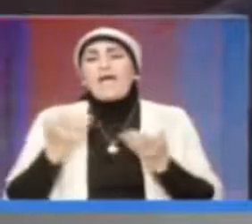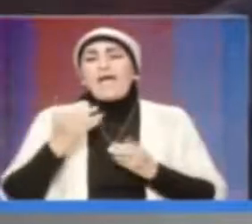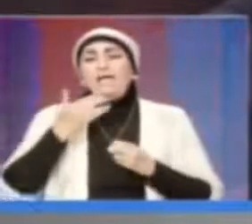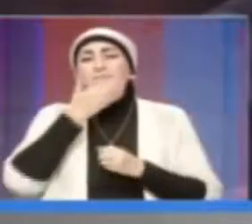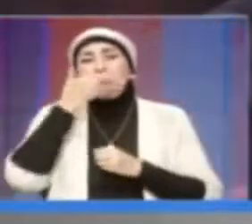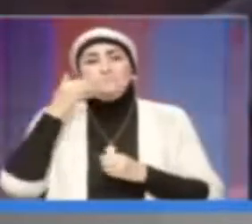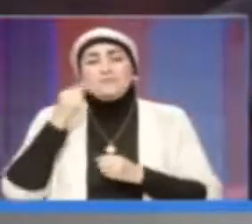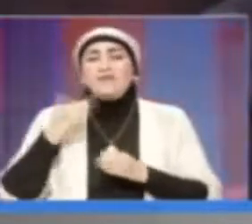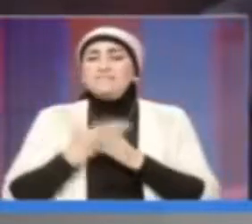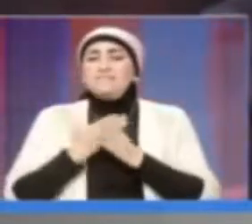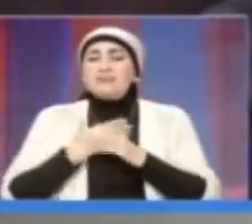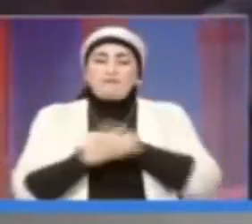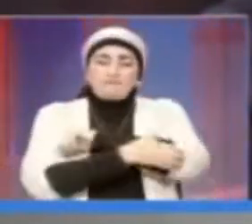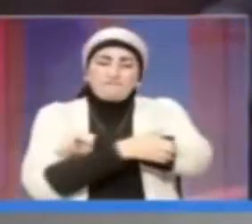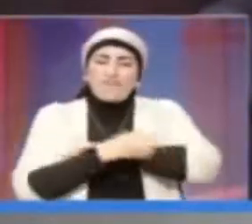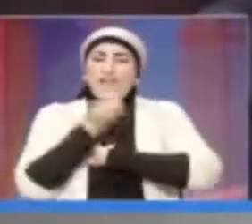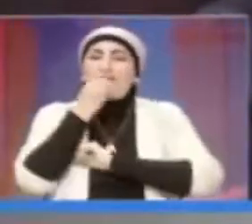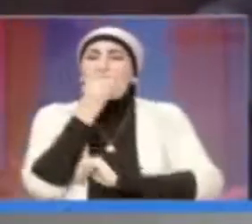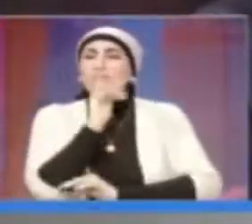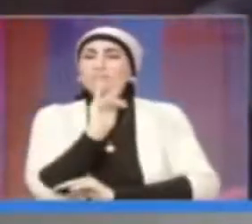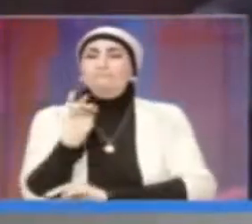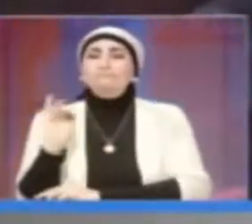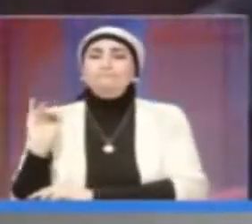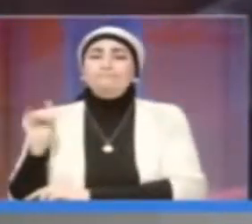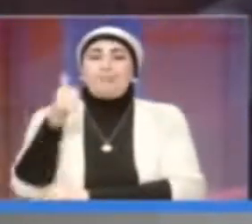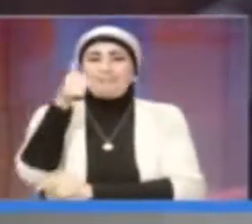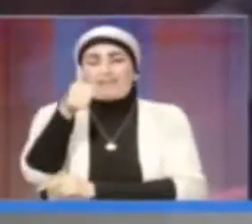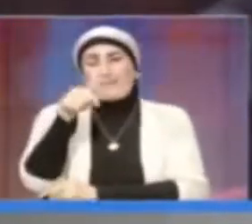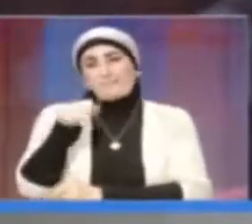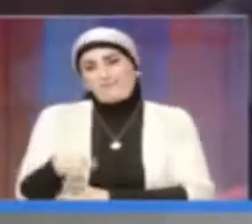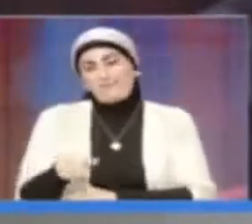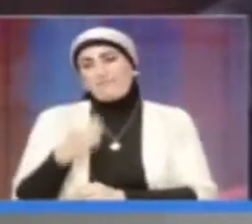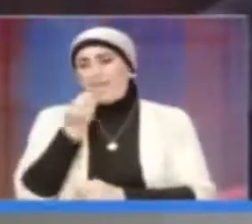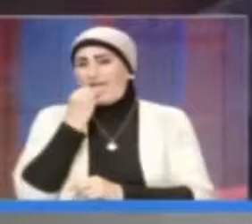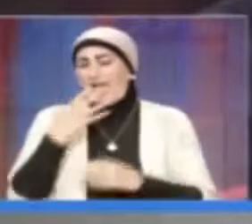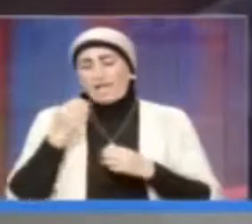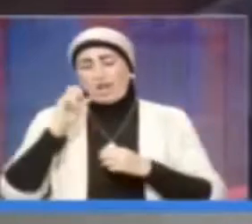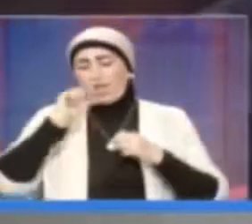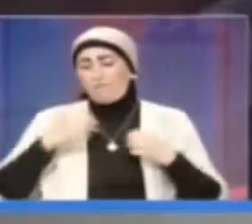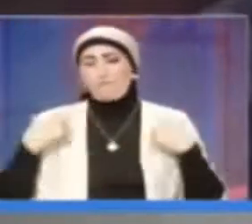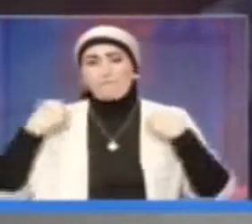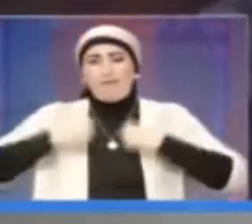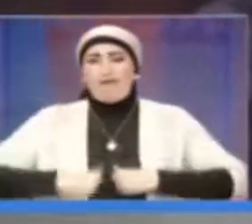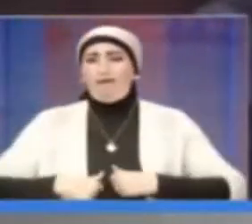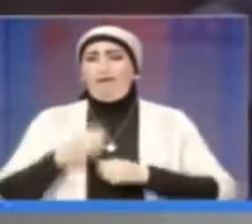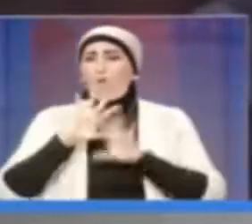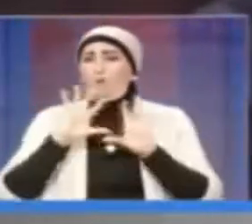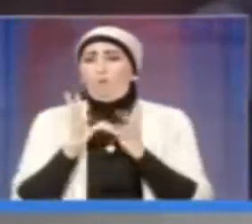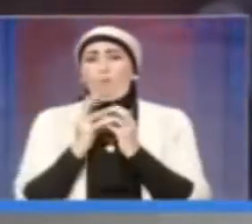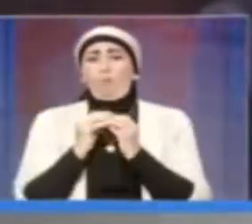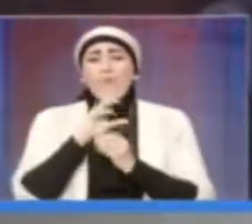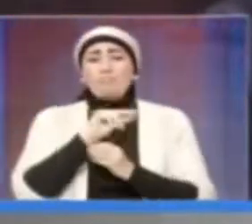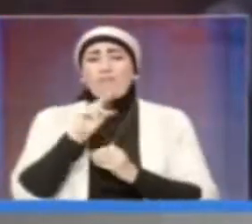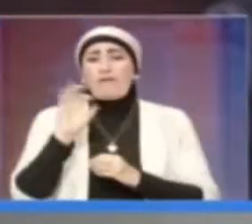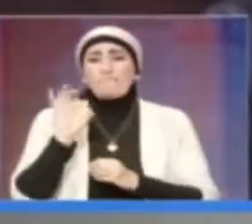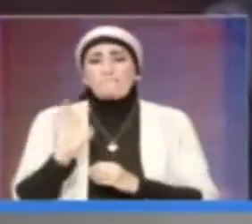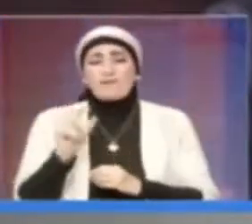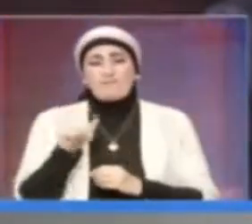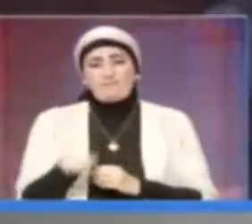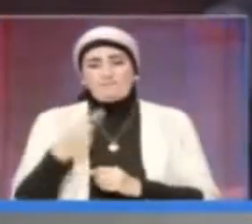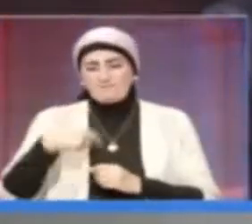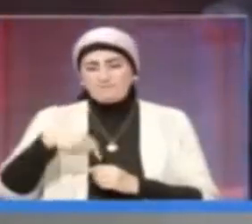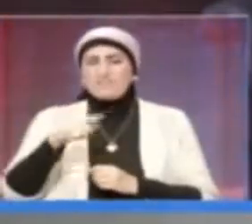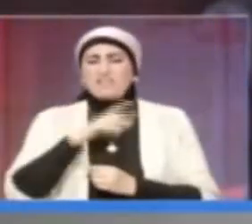يستطيع الفقراء أن يسدوا حاجياتهم من ملبس ومأكل ومشرب. تأتي هذه الظروف والأمور في